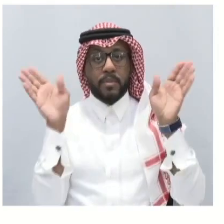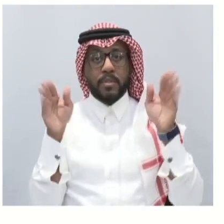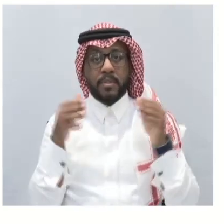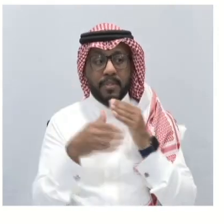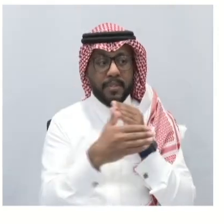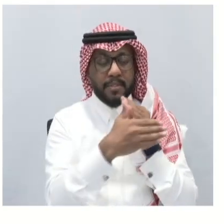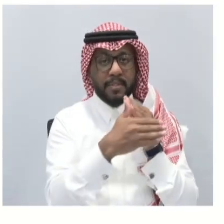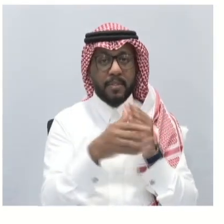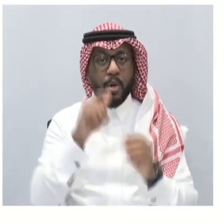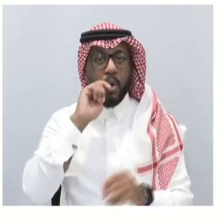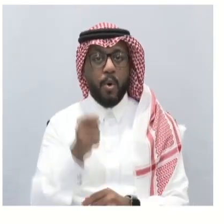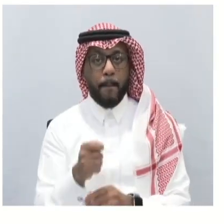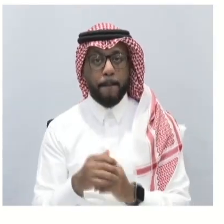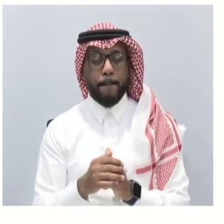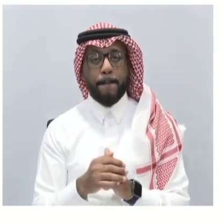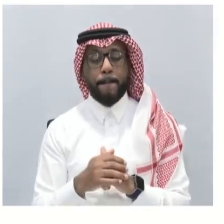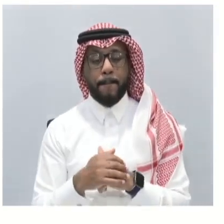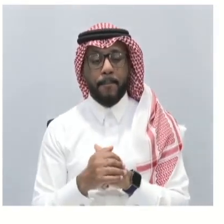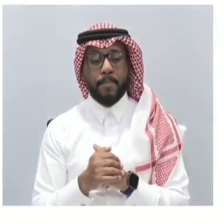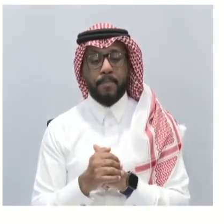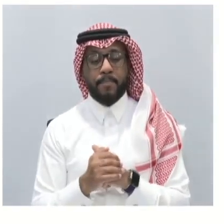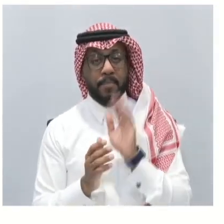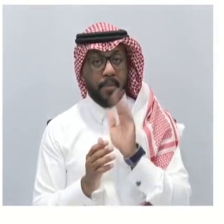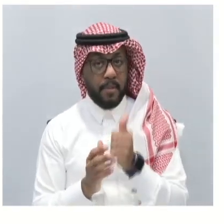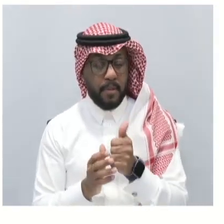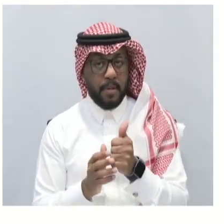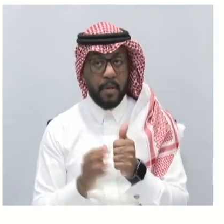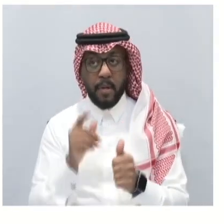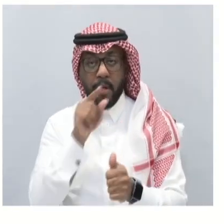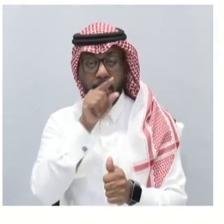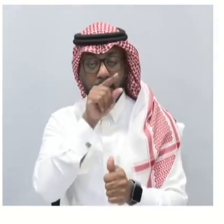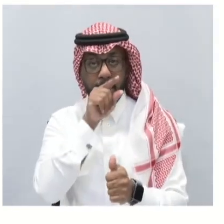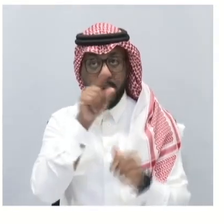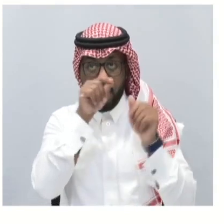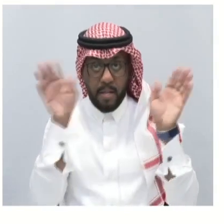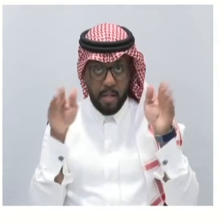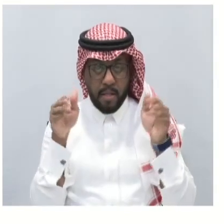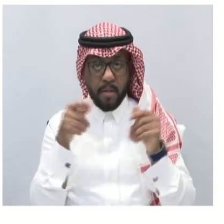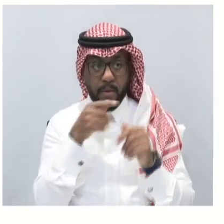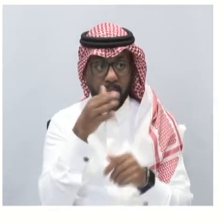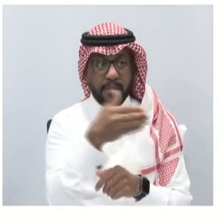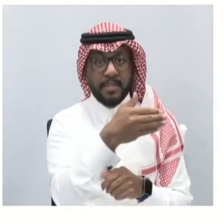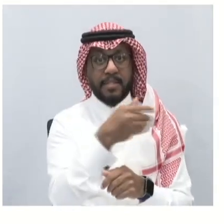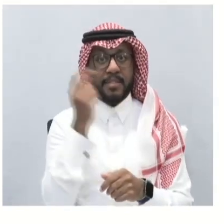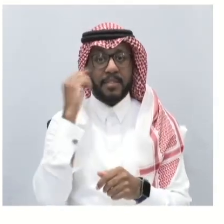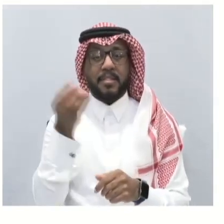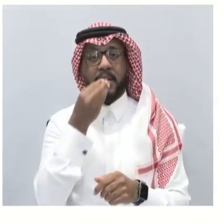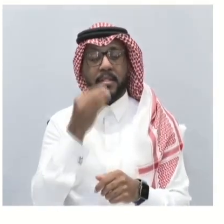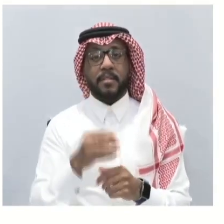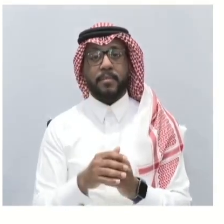ايش لحوم اذا نقول يتغذى الطائر على السمك